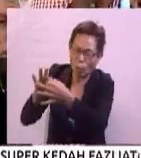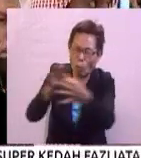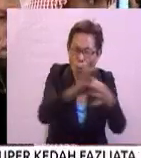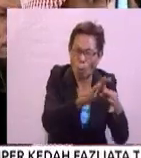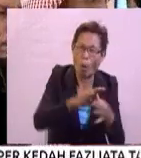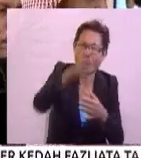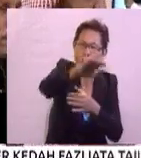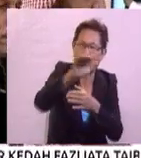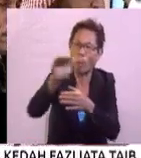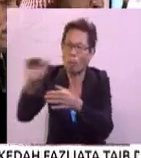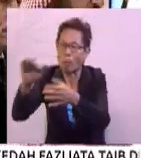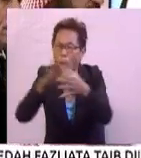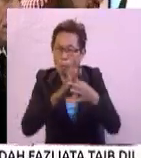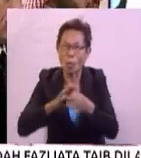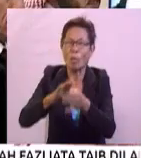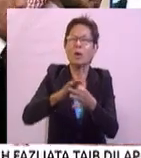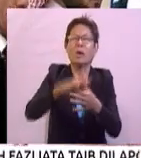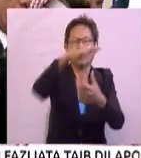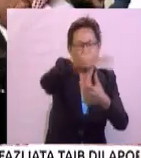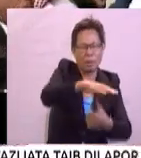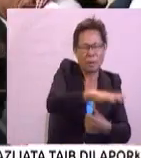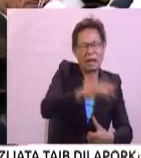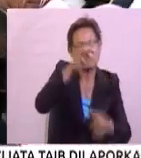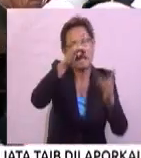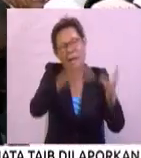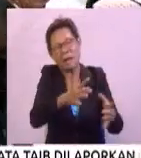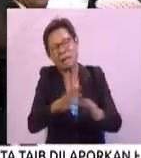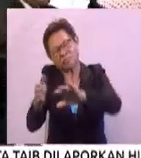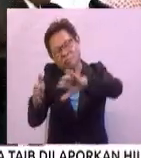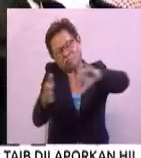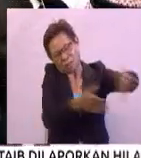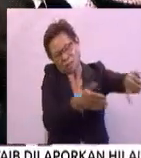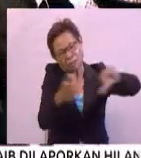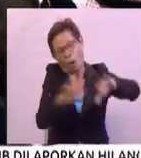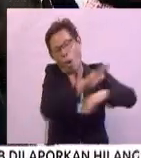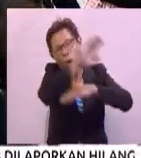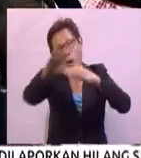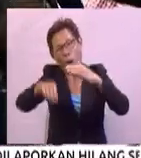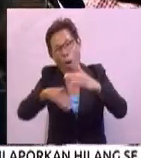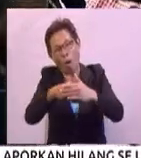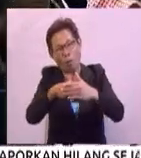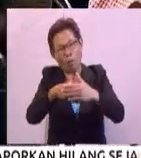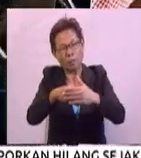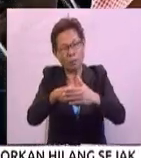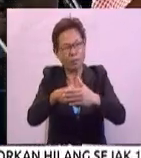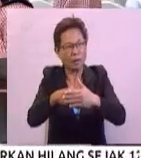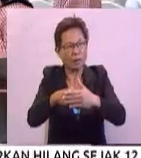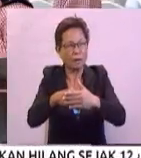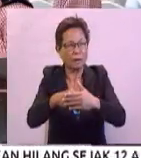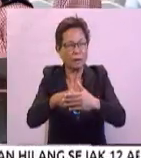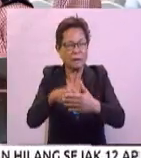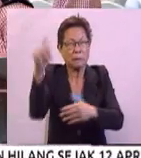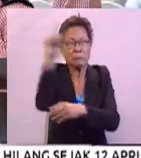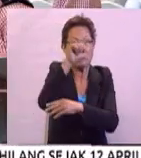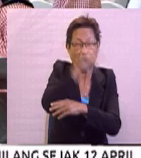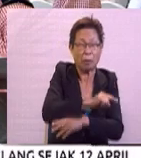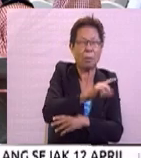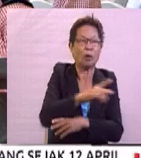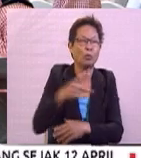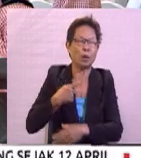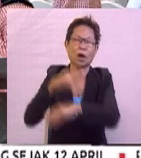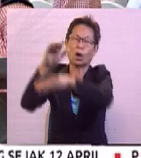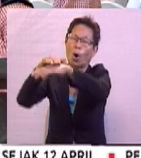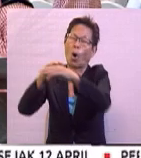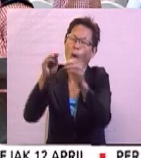to fight discrimination and hatred. We reject all types of sectarianism. We call for